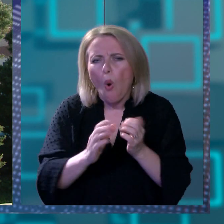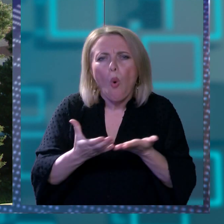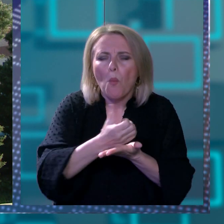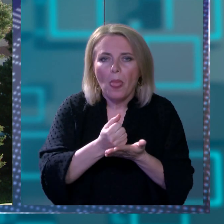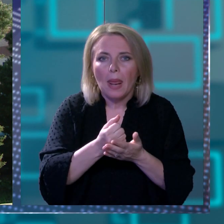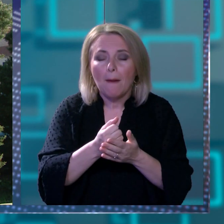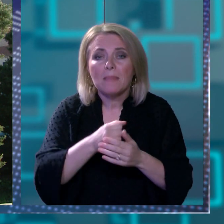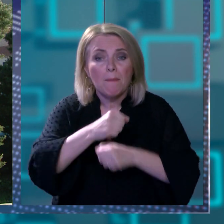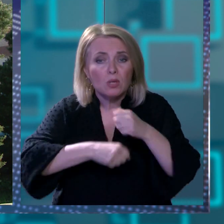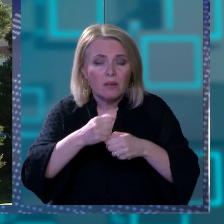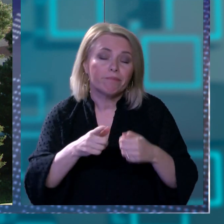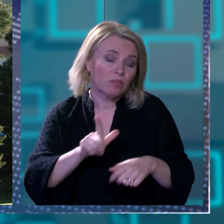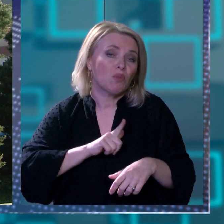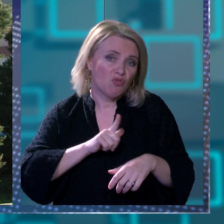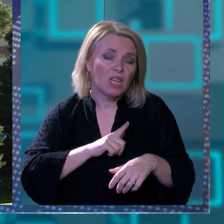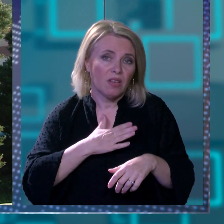tako očekivano.